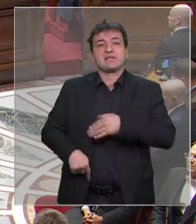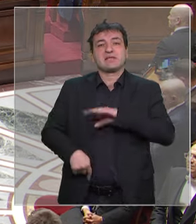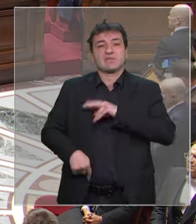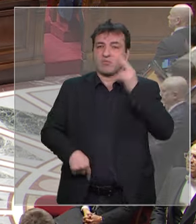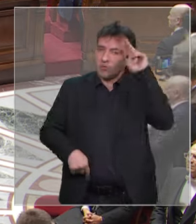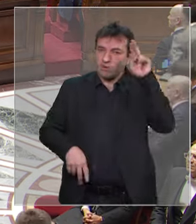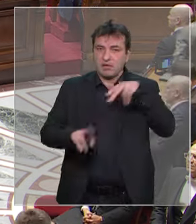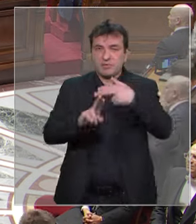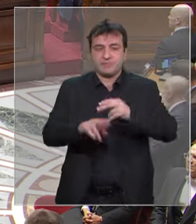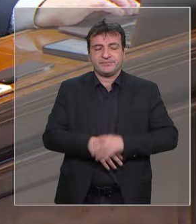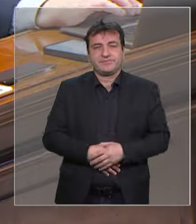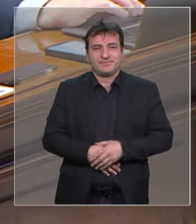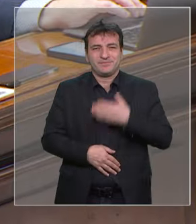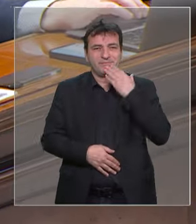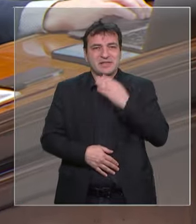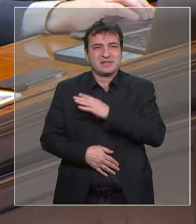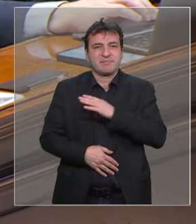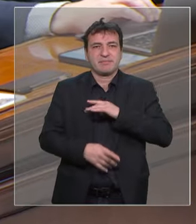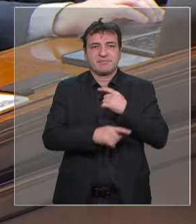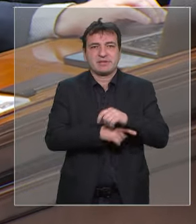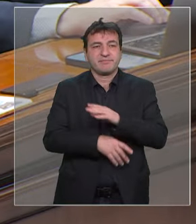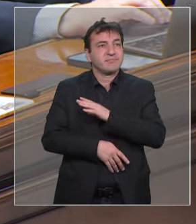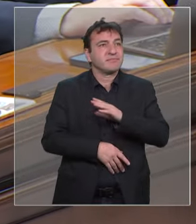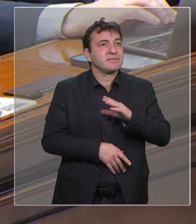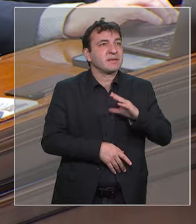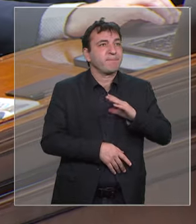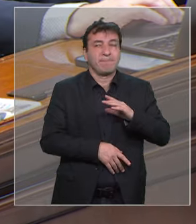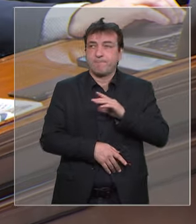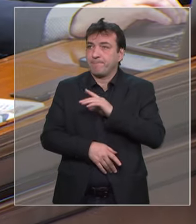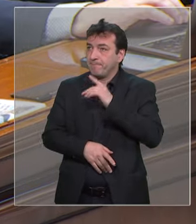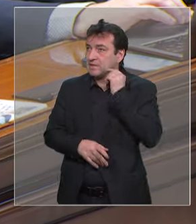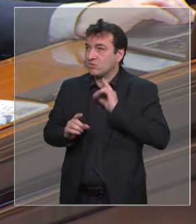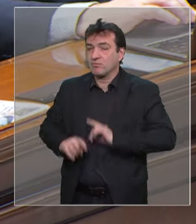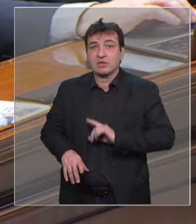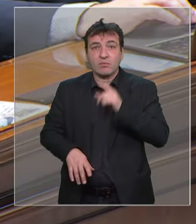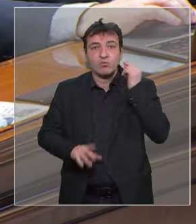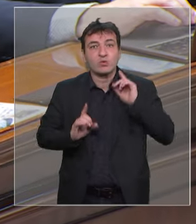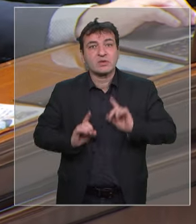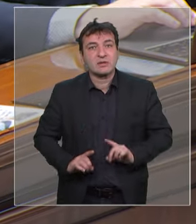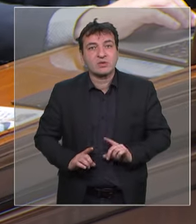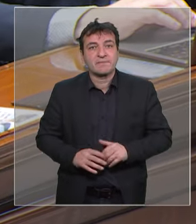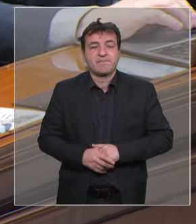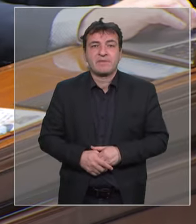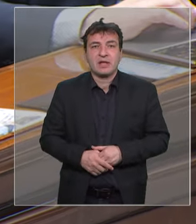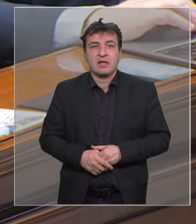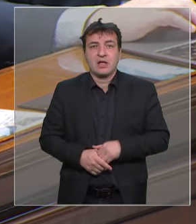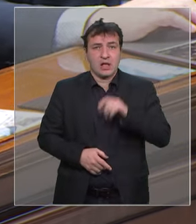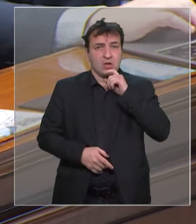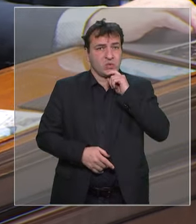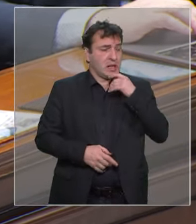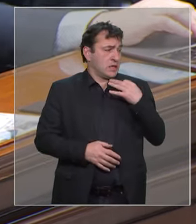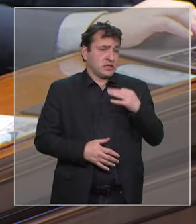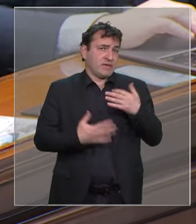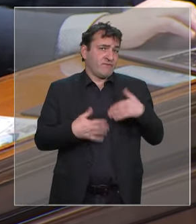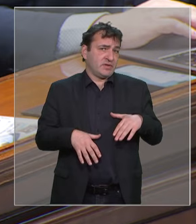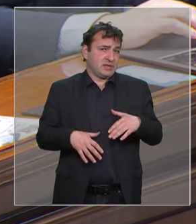Merci, Madame la Présidente, Mesdames et Messieurs les députés. Monsieur le député Frédéric Maillot, je l'ai dit précédemment,